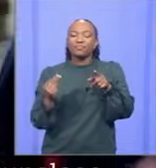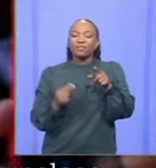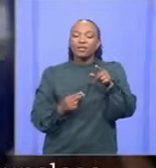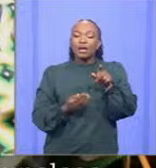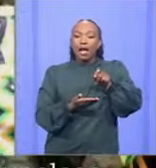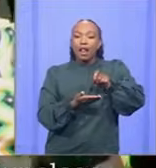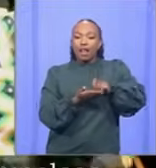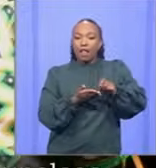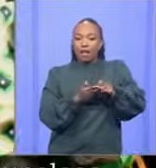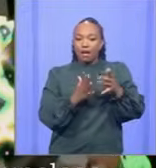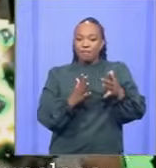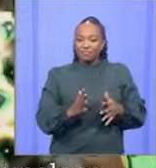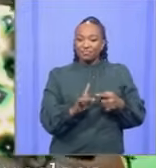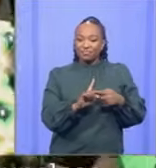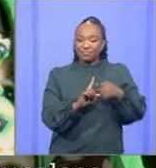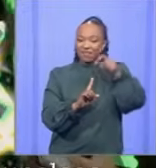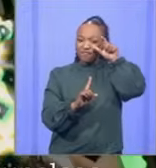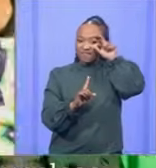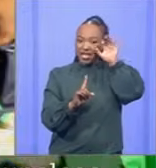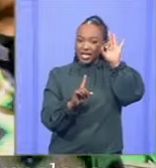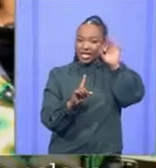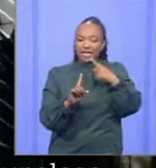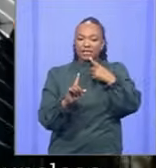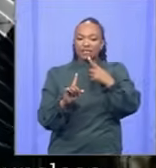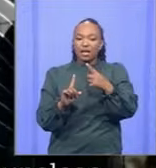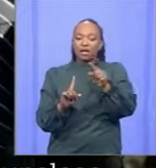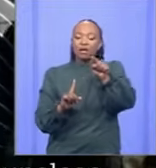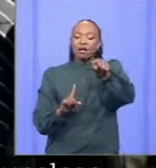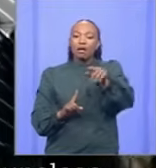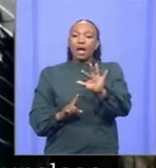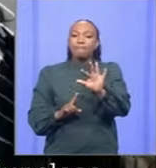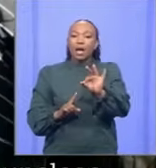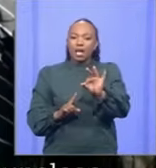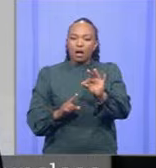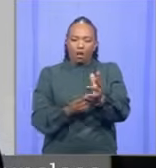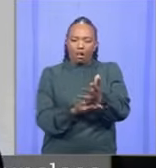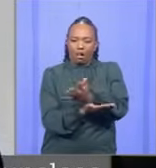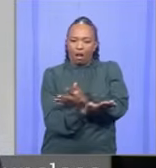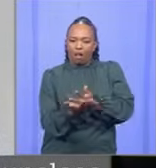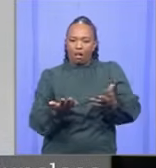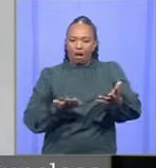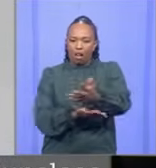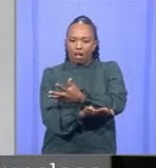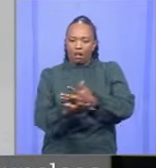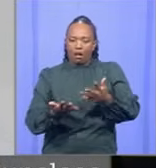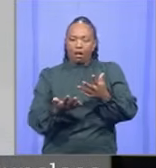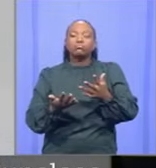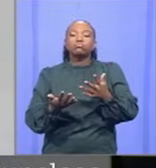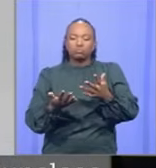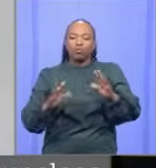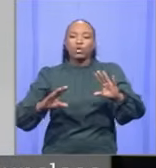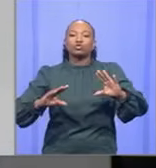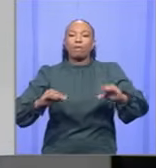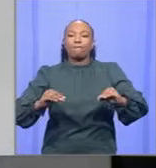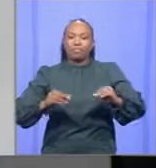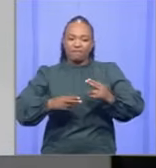Mbalula a re kopano ya badiredi ka mosupologo e tla fedisa dingangisano. I will brief the officials on